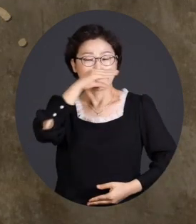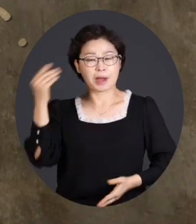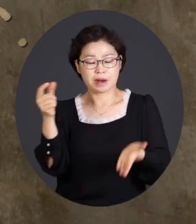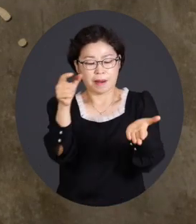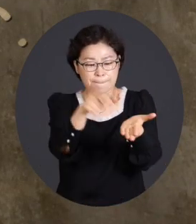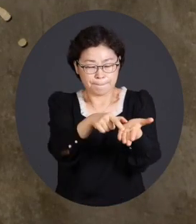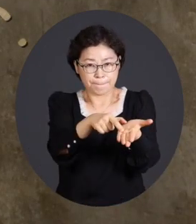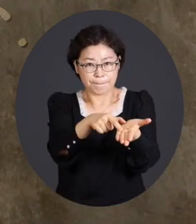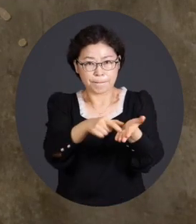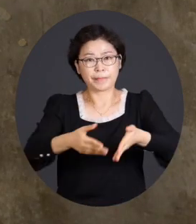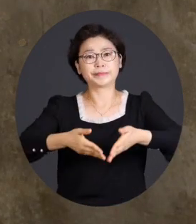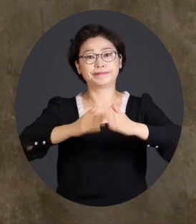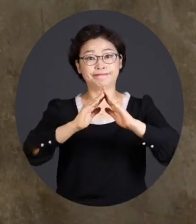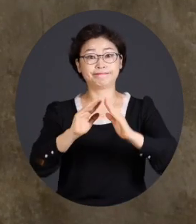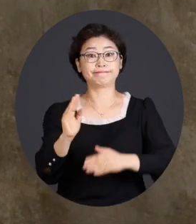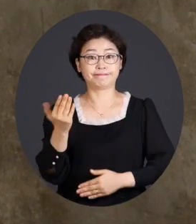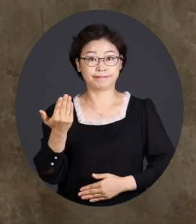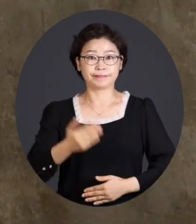이렇게 세워야겠습니다.